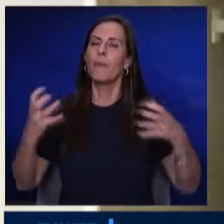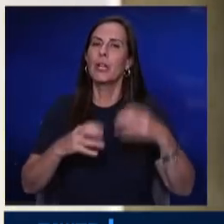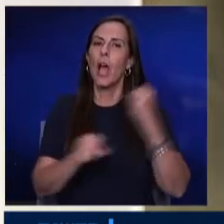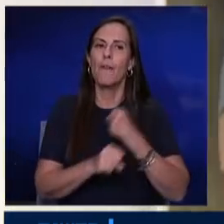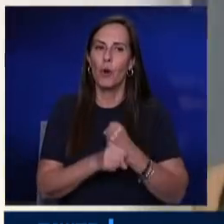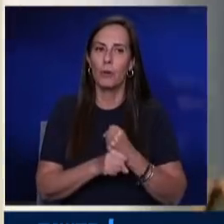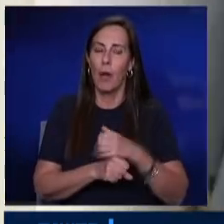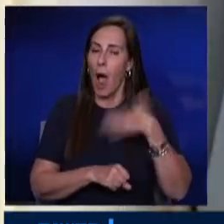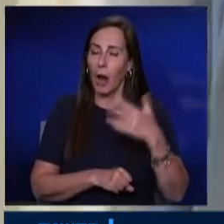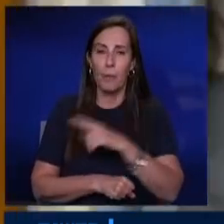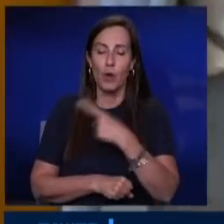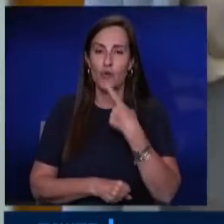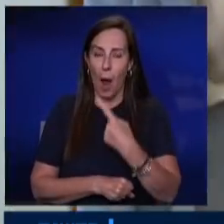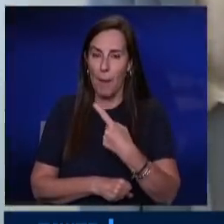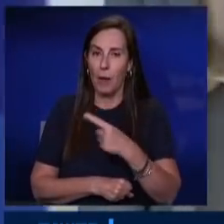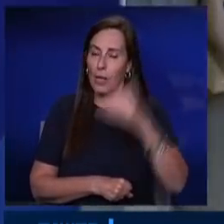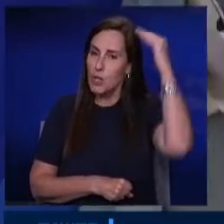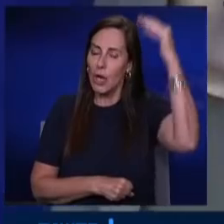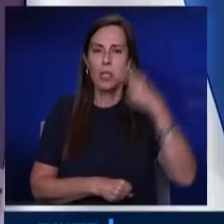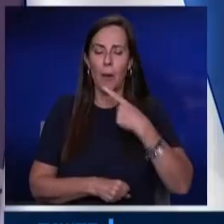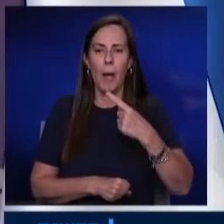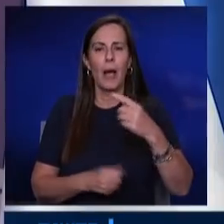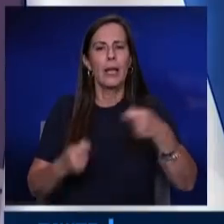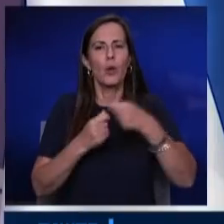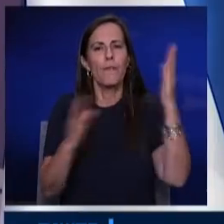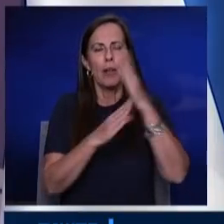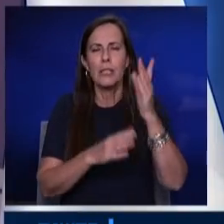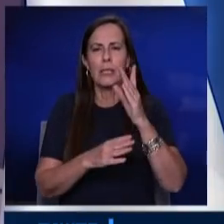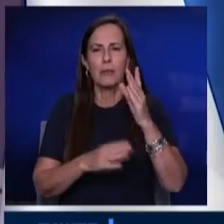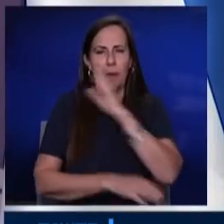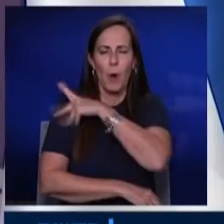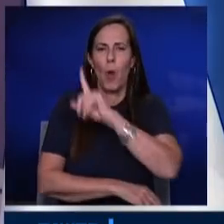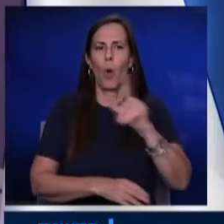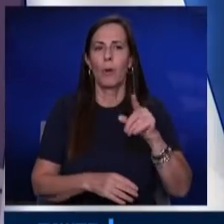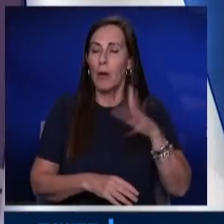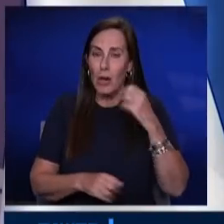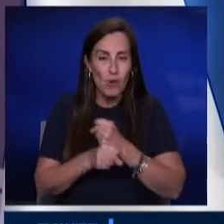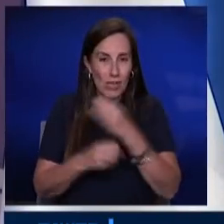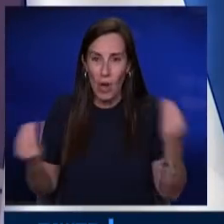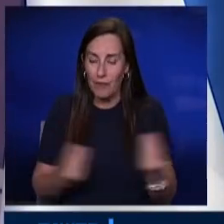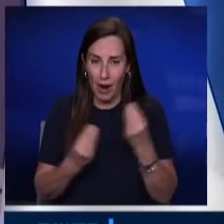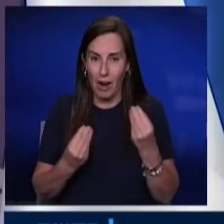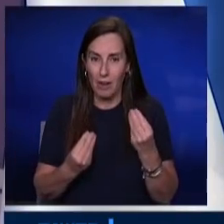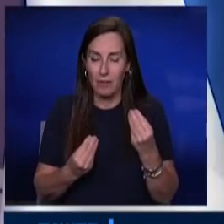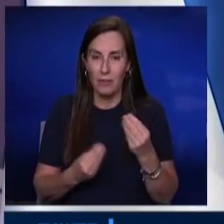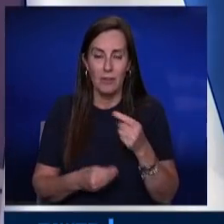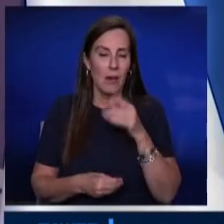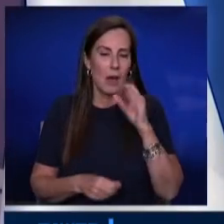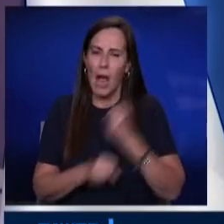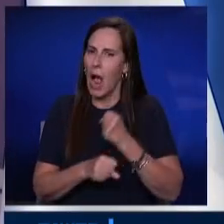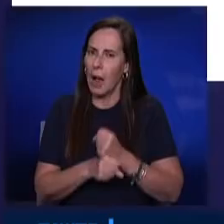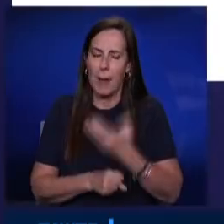של שום כשגנץ הוציא ארגונים פלסטיניים מחוץ לחוק. האופן שבו נעשתה ההצהרה הזאת גרמה לישראל